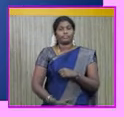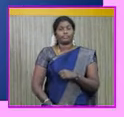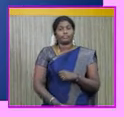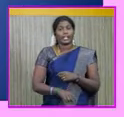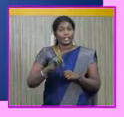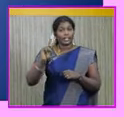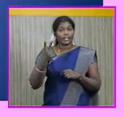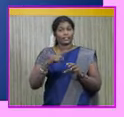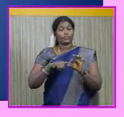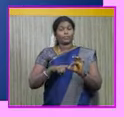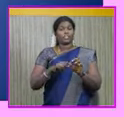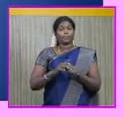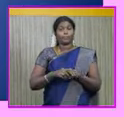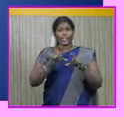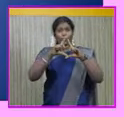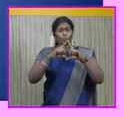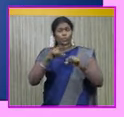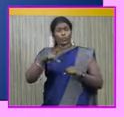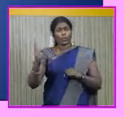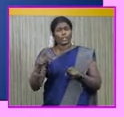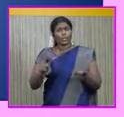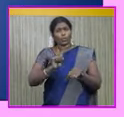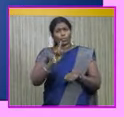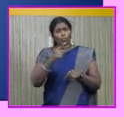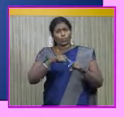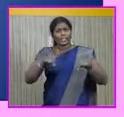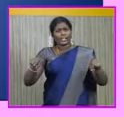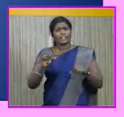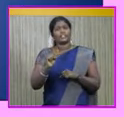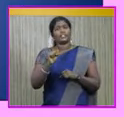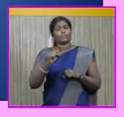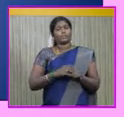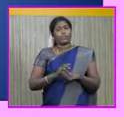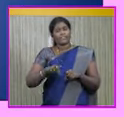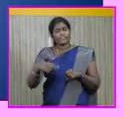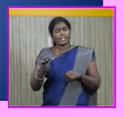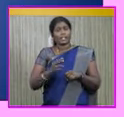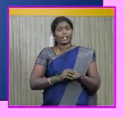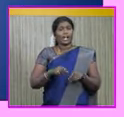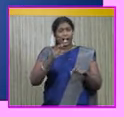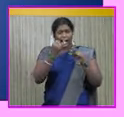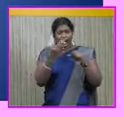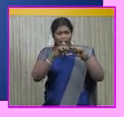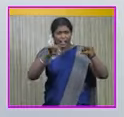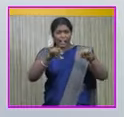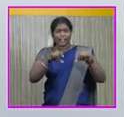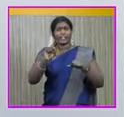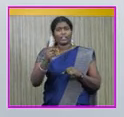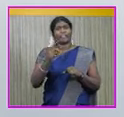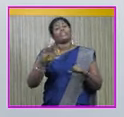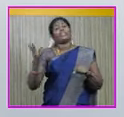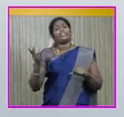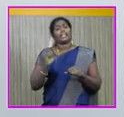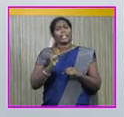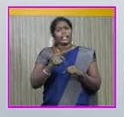கேள்வி, வடிவொத்த முக்கோணங்கள் ஒரே டேஷ் பெற்றிருக்கும், ஆனால் ஒரே அளவை பெற்றிருக்க வேண்டியதில்லை. என்ன